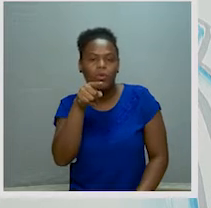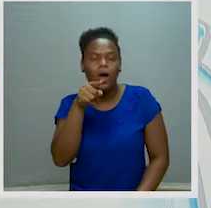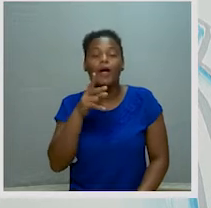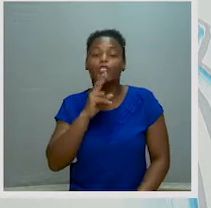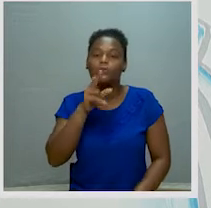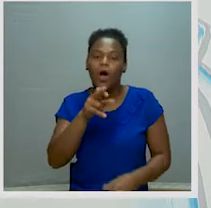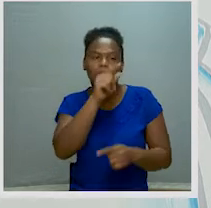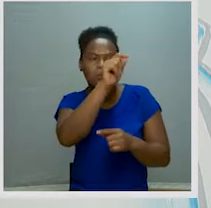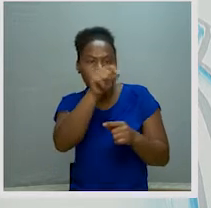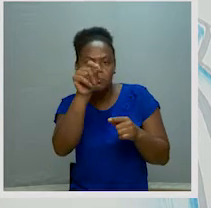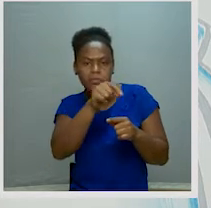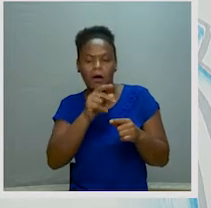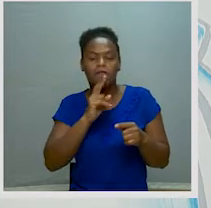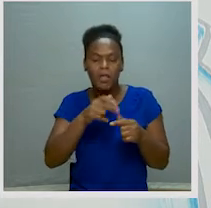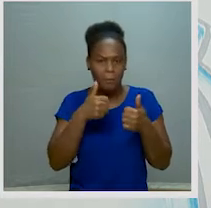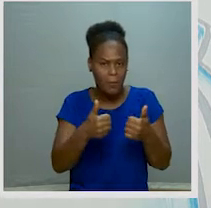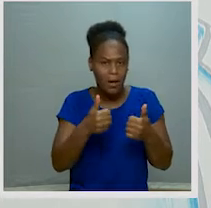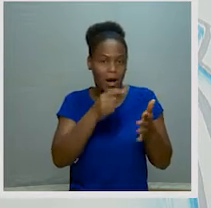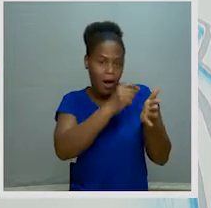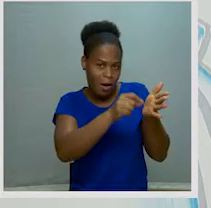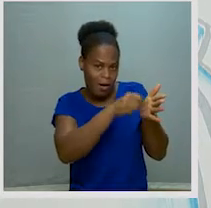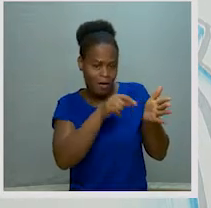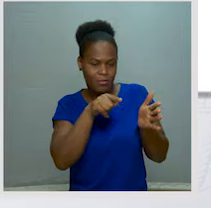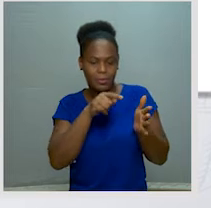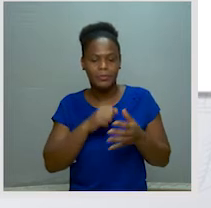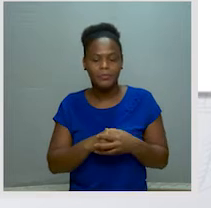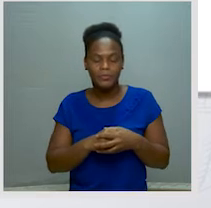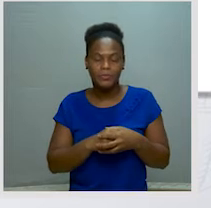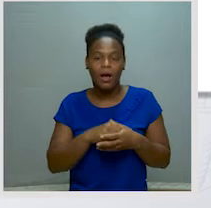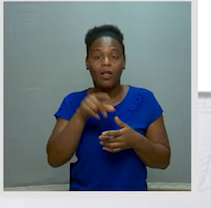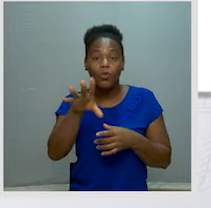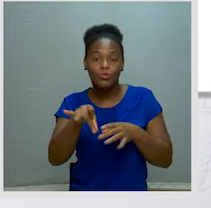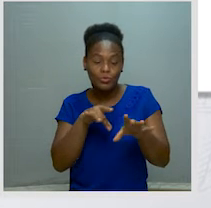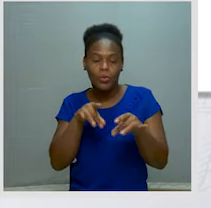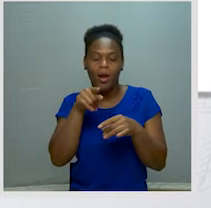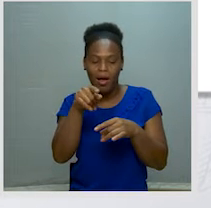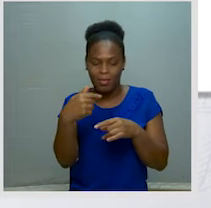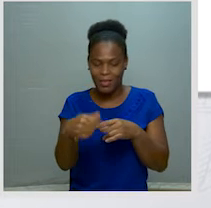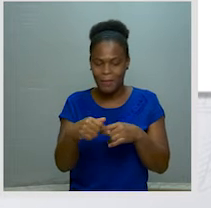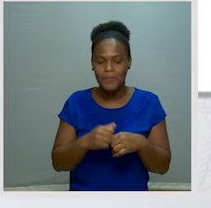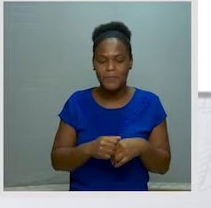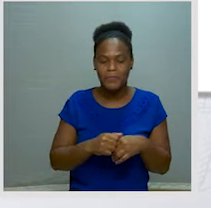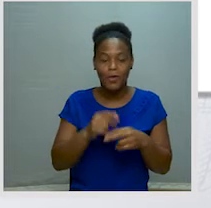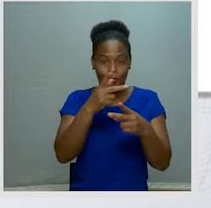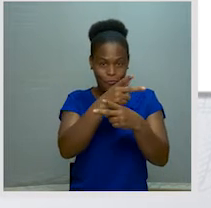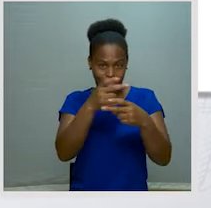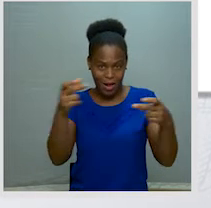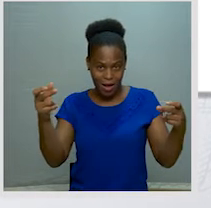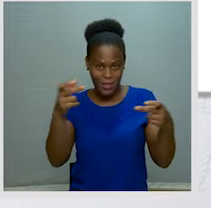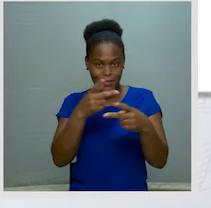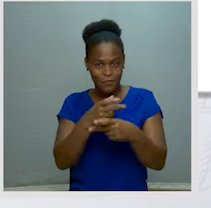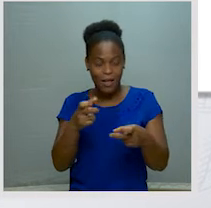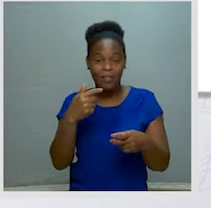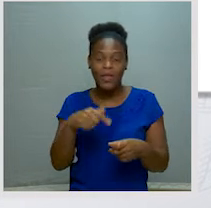les réponses correctes. Vous avez les réponses, les options là. Vous voyez, dans les phrases, il y